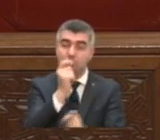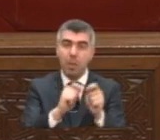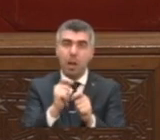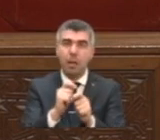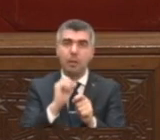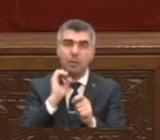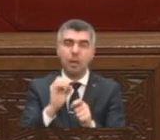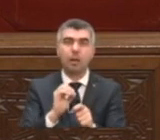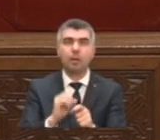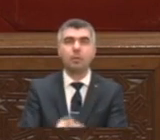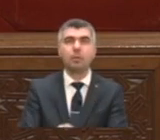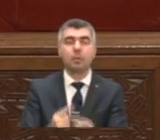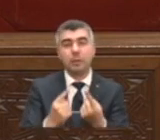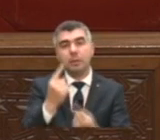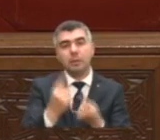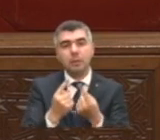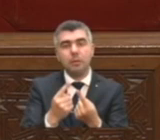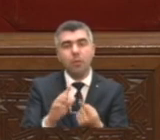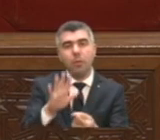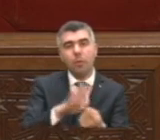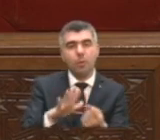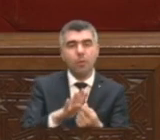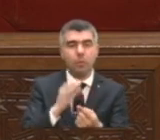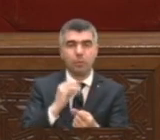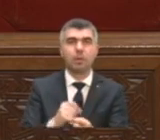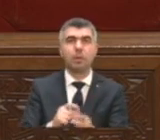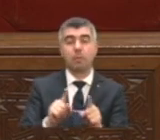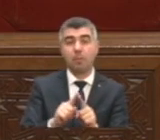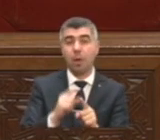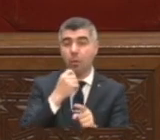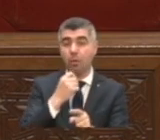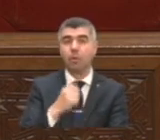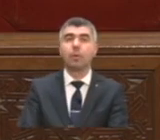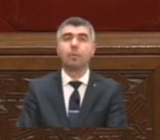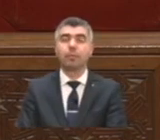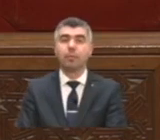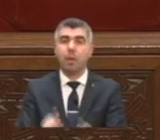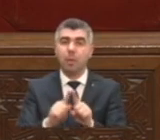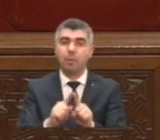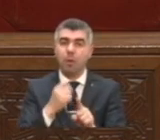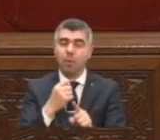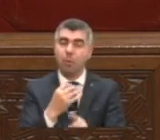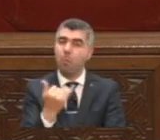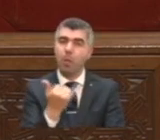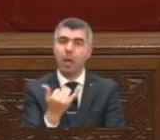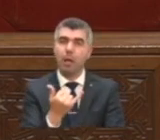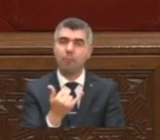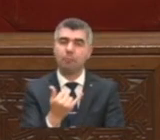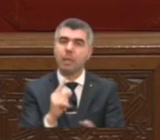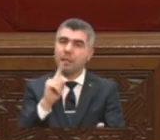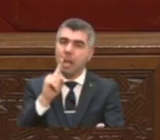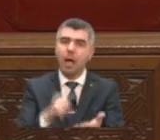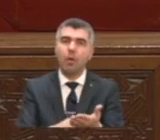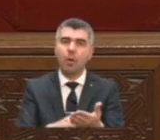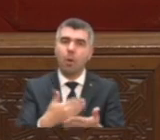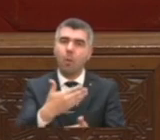غير مرضي عليه 1000%. اللهم عمش ولا عمي، ضروري هاد